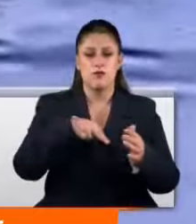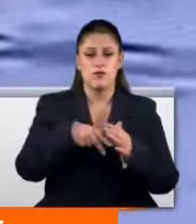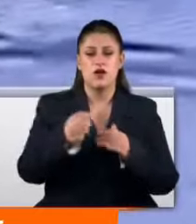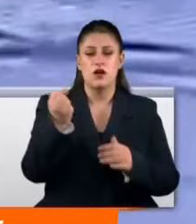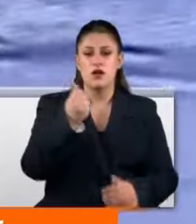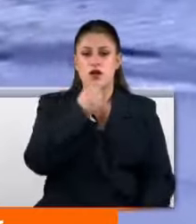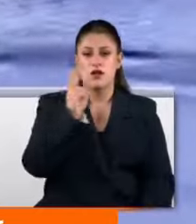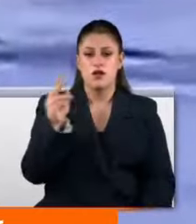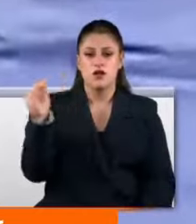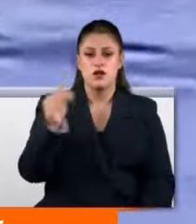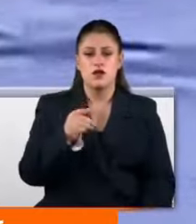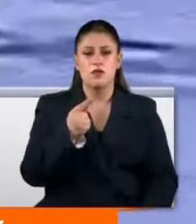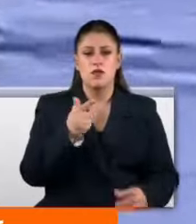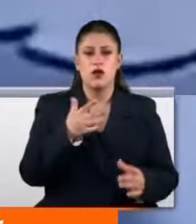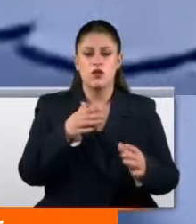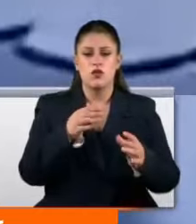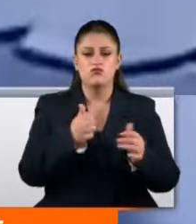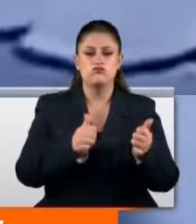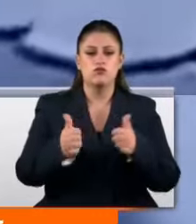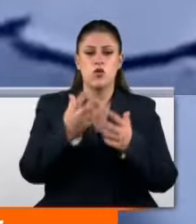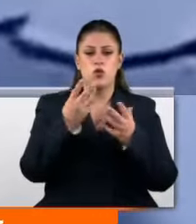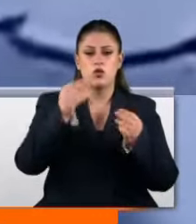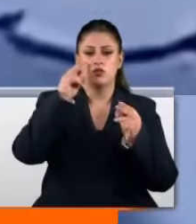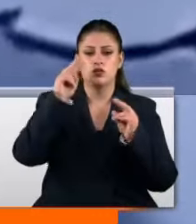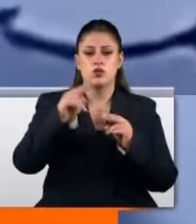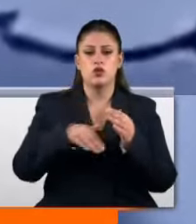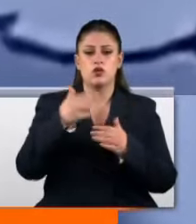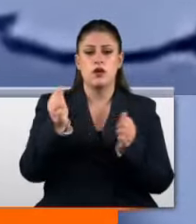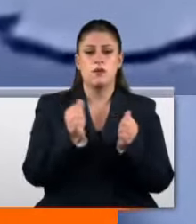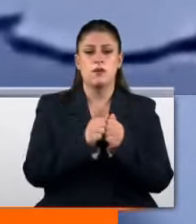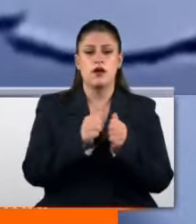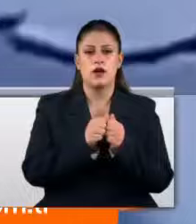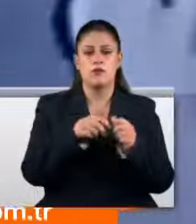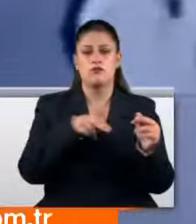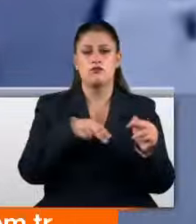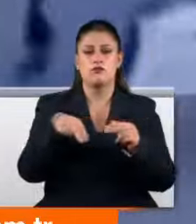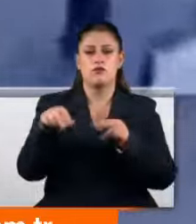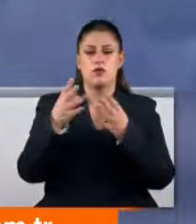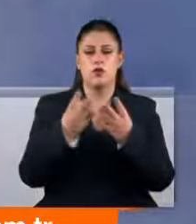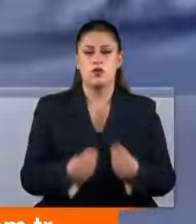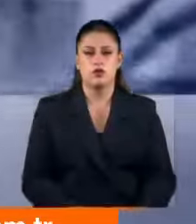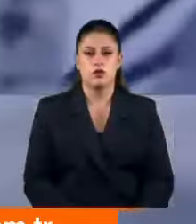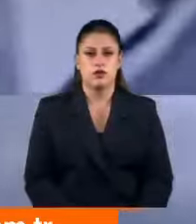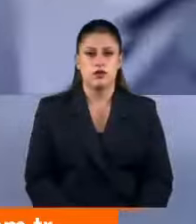süre orada oyalandığı görülüyor. Daha sonrasında beraber oradan ayrılıyor.